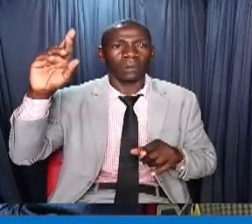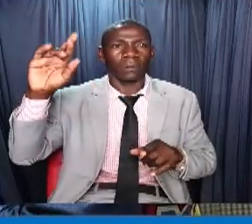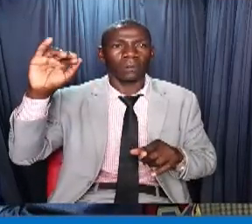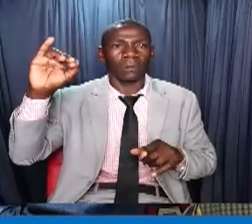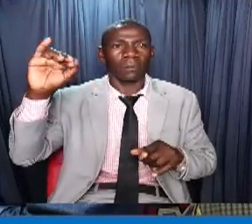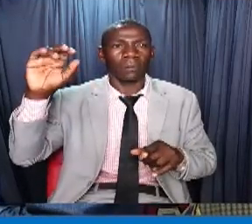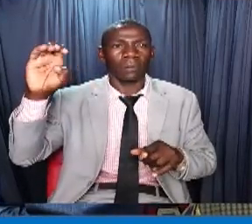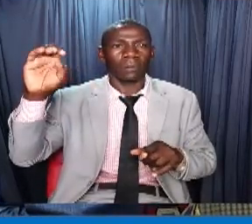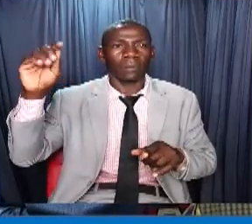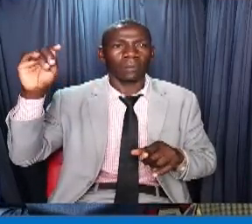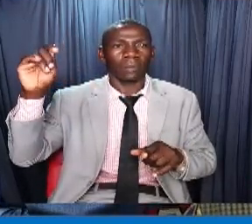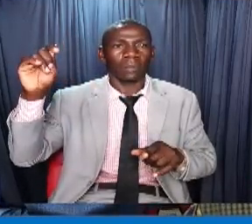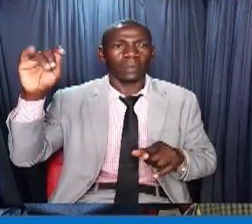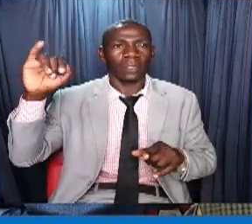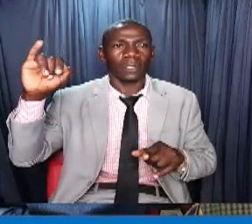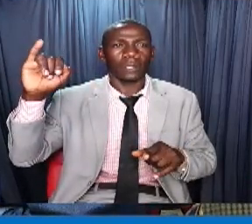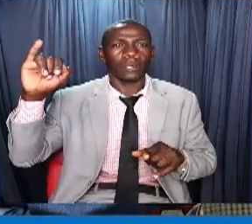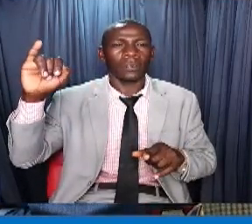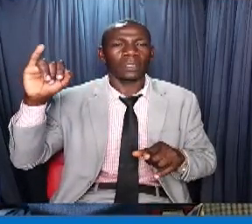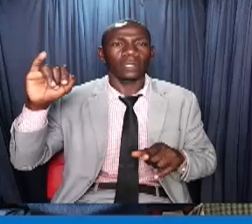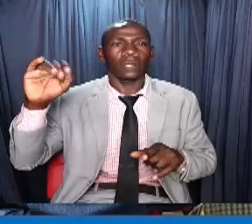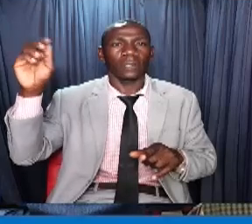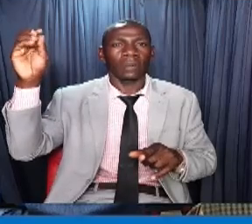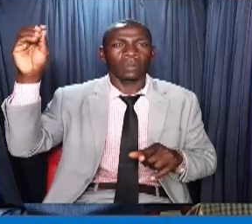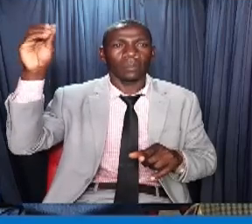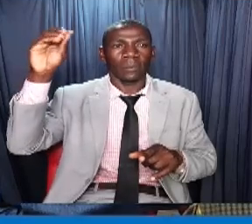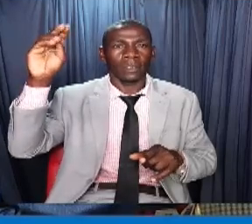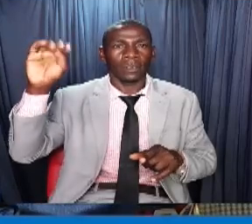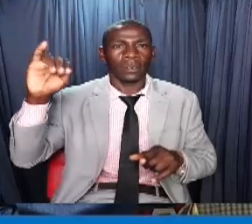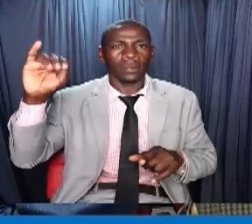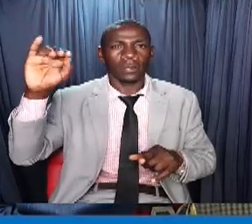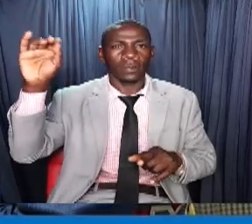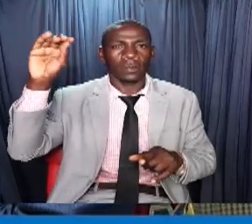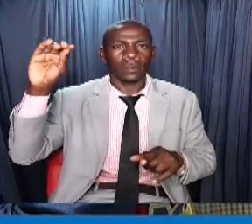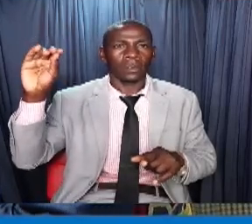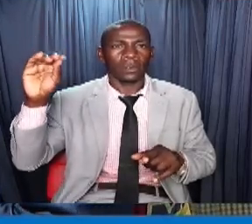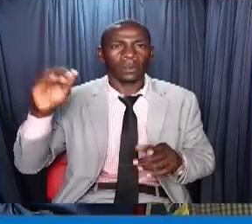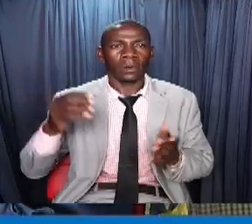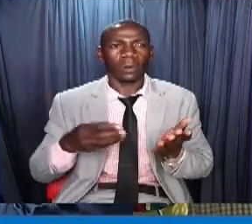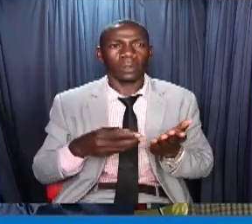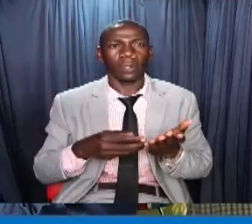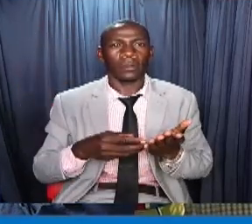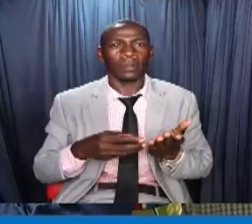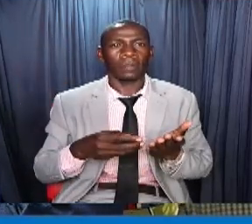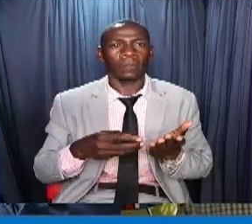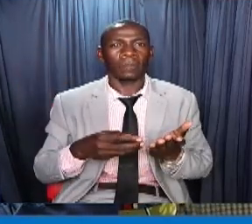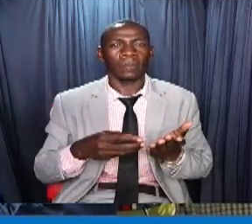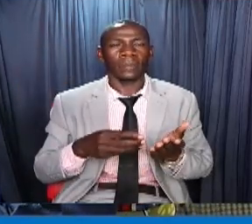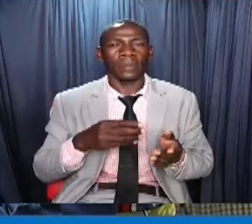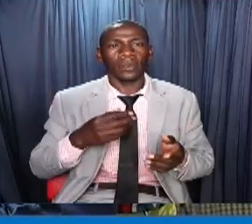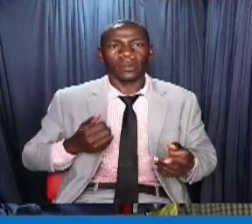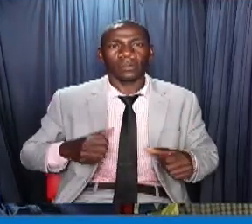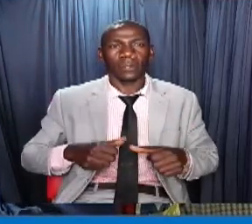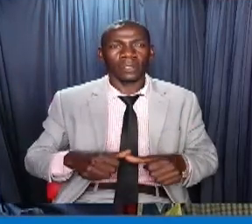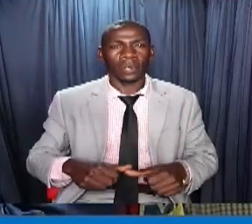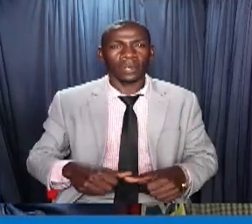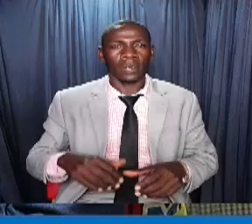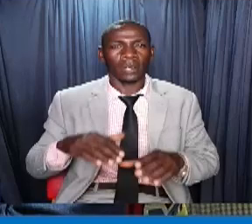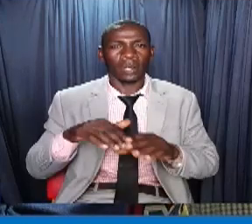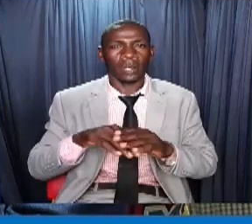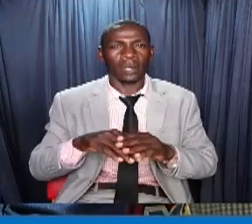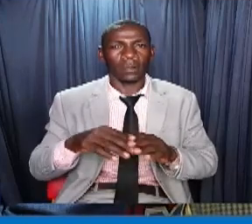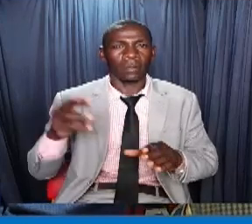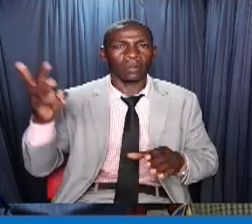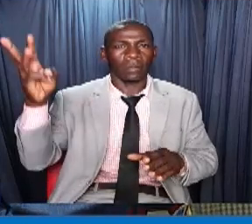na mama yake ni Esati Angela wa Kaderu Kobun katika gatuzi la Ngora. Dada anaishi Bunyonto Sel